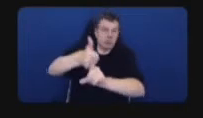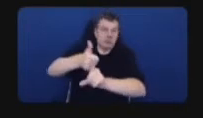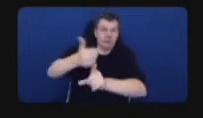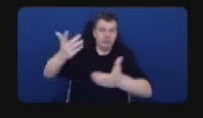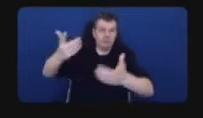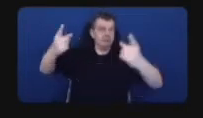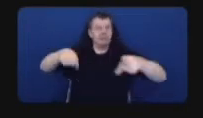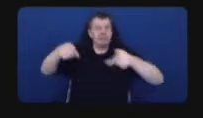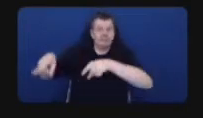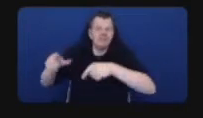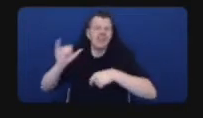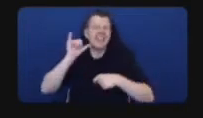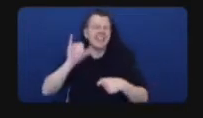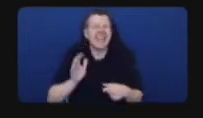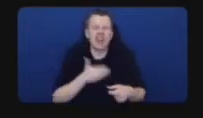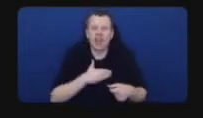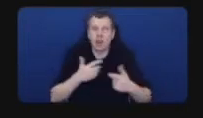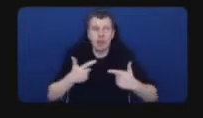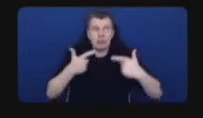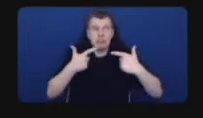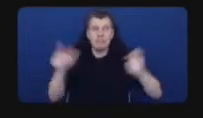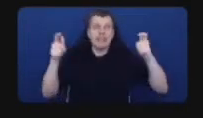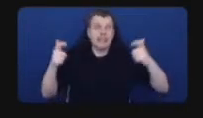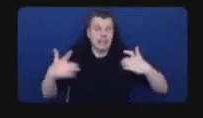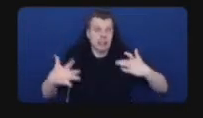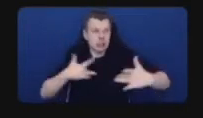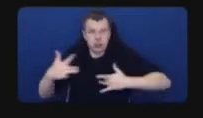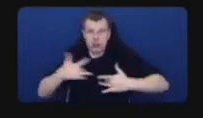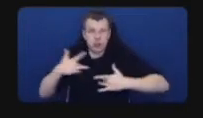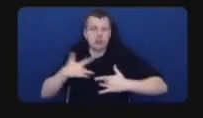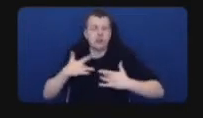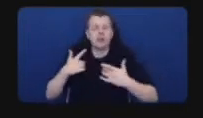显示的它就是自然灾害。